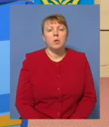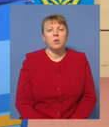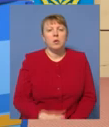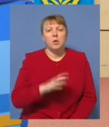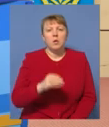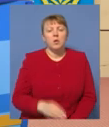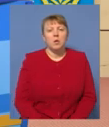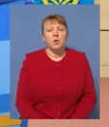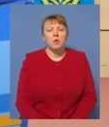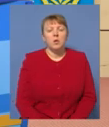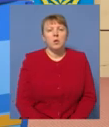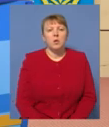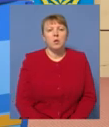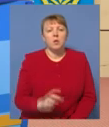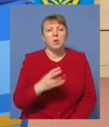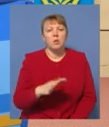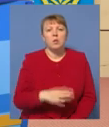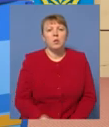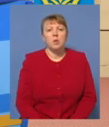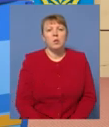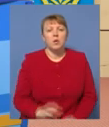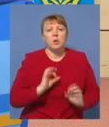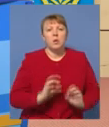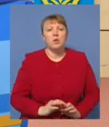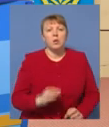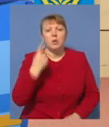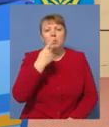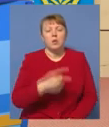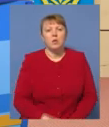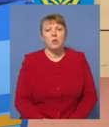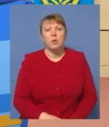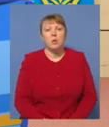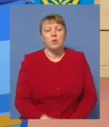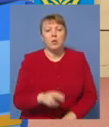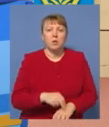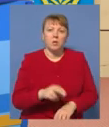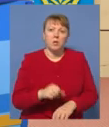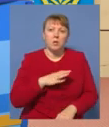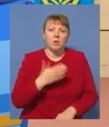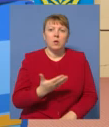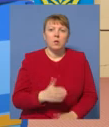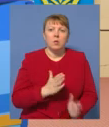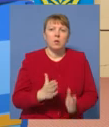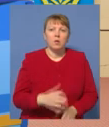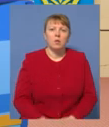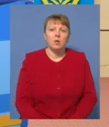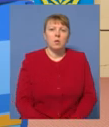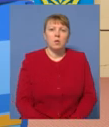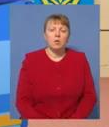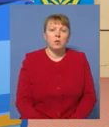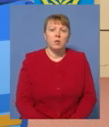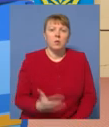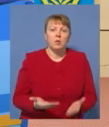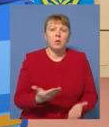все первые руководители не только прокуратуры, но и органы уголовного преследования там в оперативном порядке.